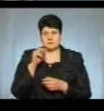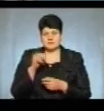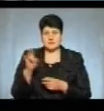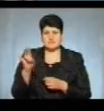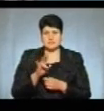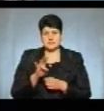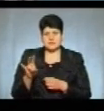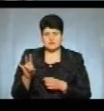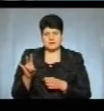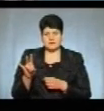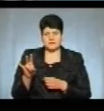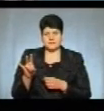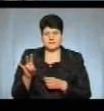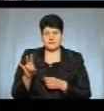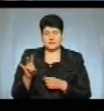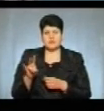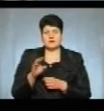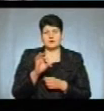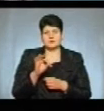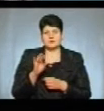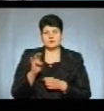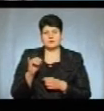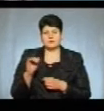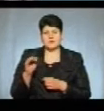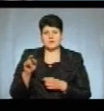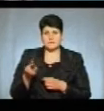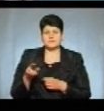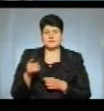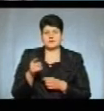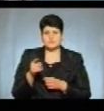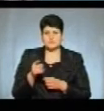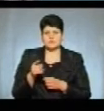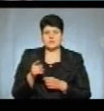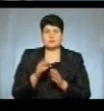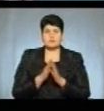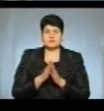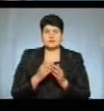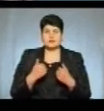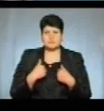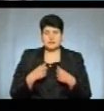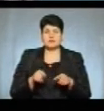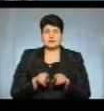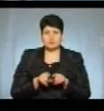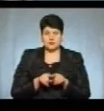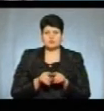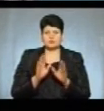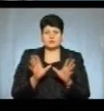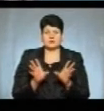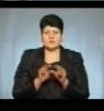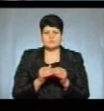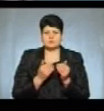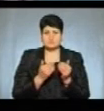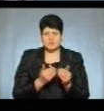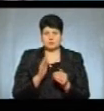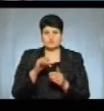церкві представительство митрополита Онуфрія, митрополита Серія Тернопільського, і попросили мене також бути з ними,